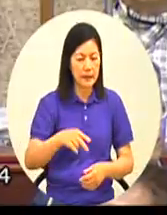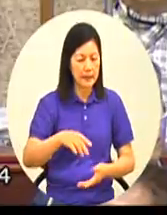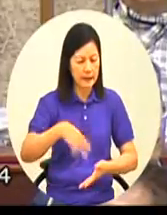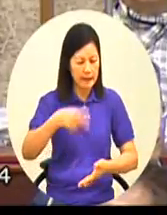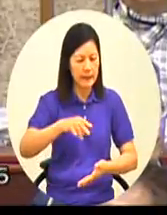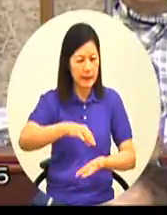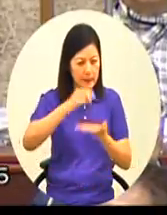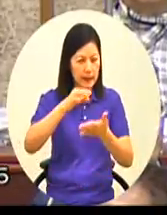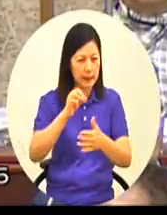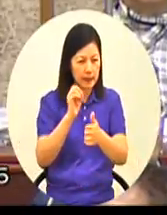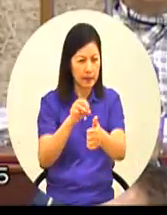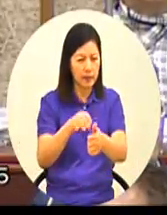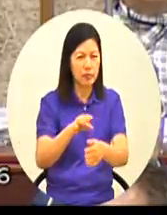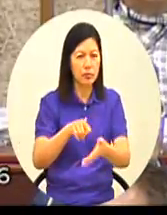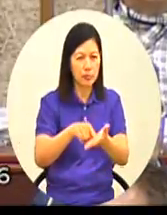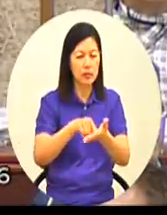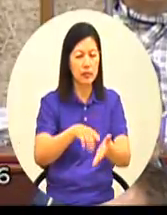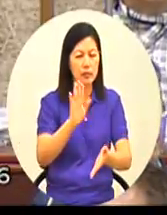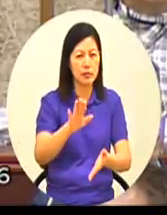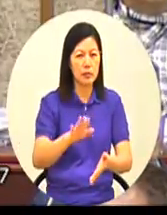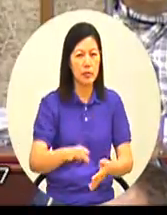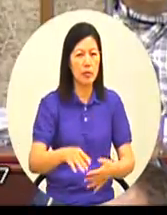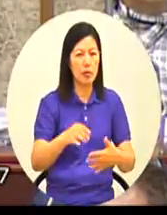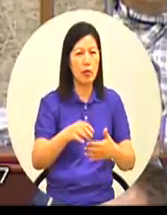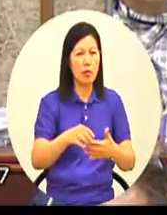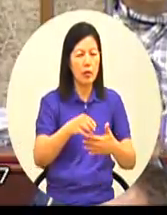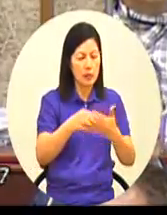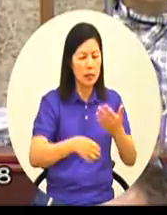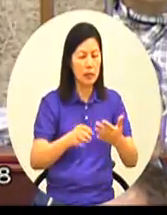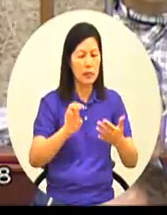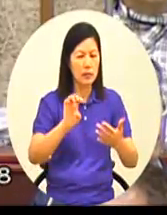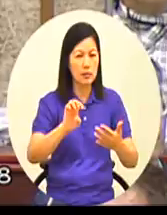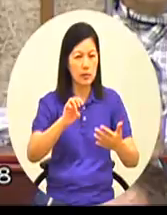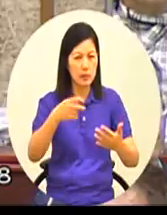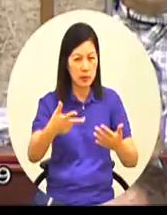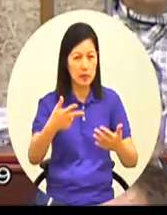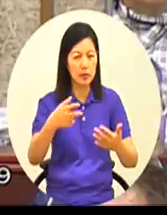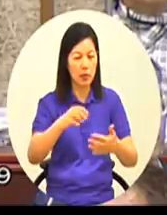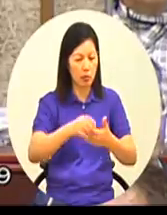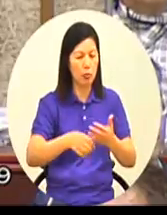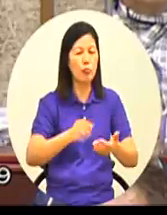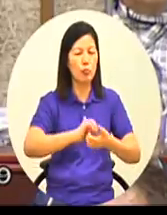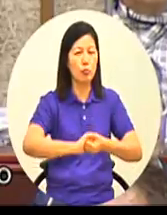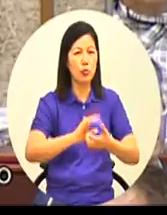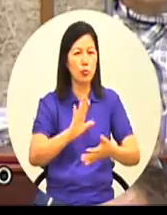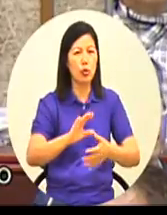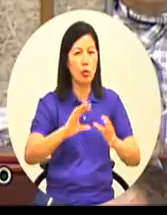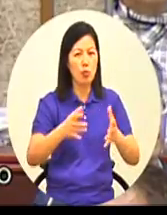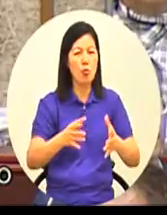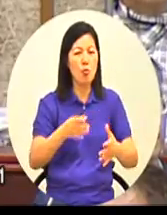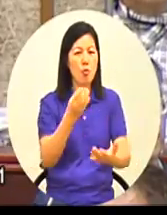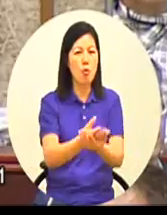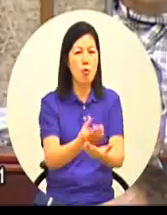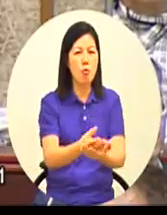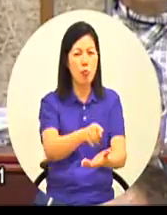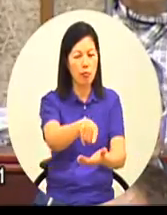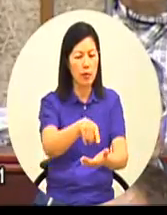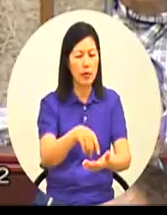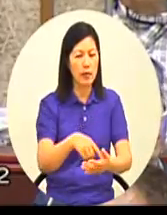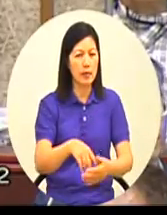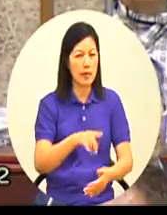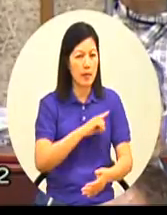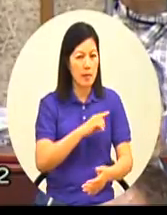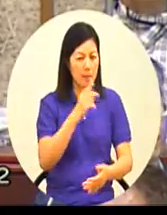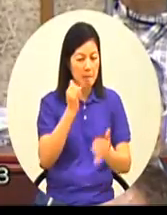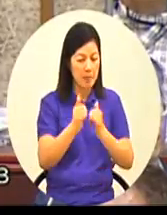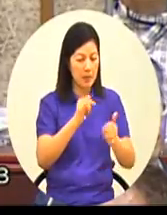诸如此类的部分都在诉愿法77条有规定。那针对国赔呢，民众为什么会自撤呢？通常一般的